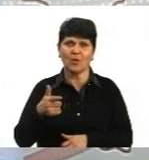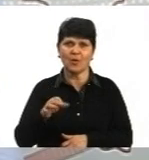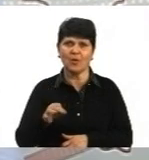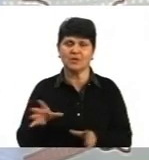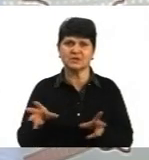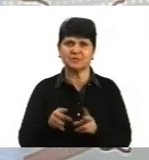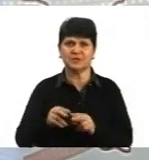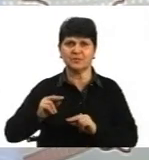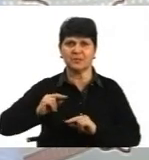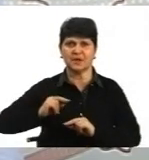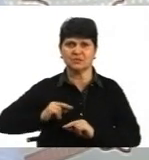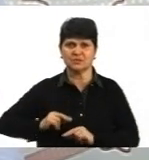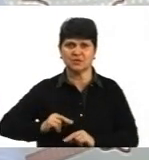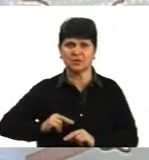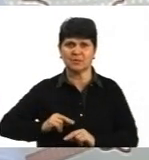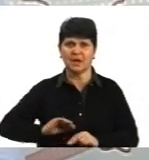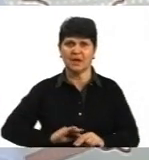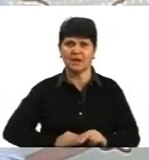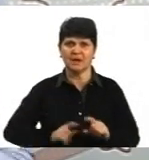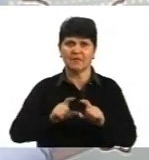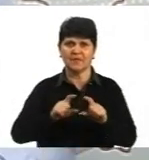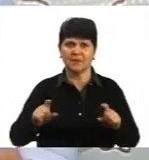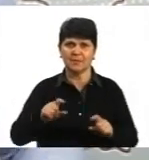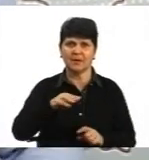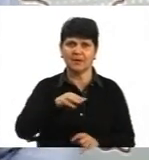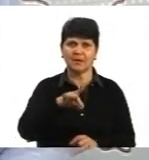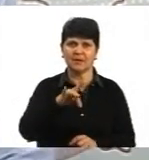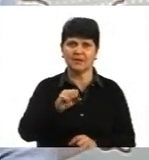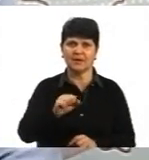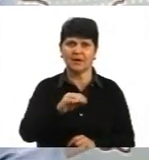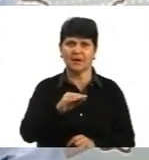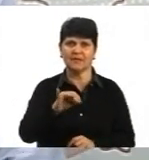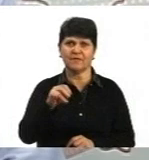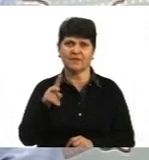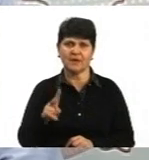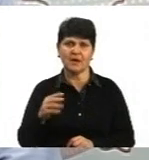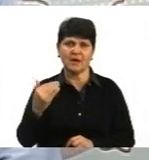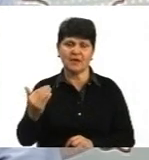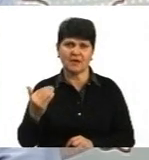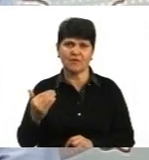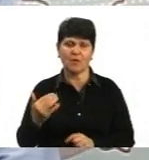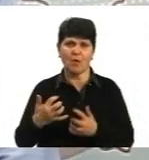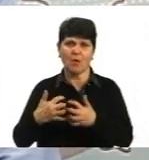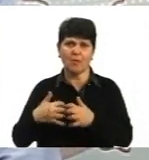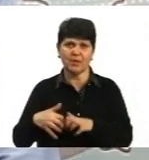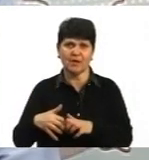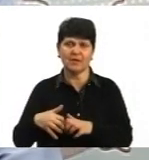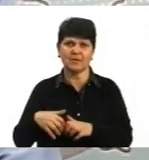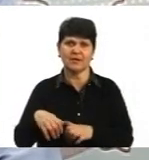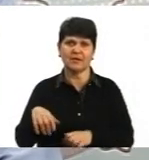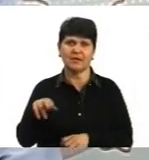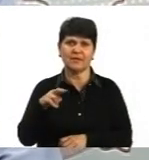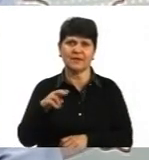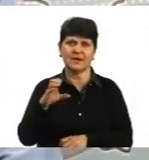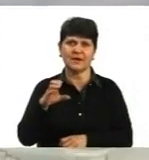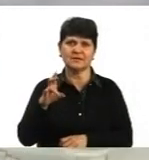співпрацюємо з фірмою Comcon Traffic. Саме його обладнання стоїть і на СКДРі, і це дорожні контролери. А де вони ще в